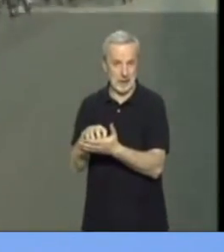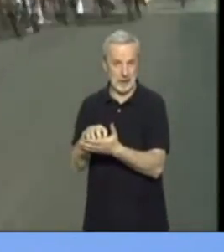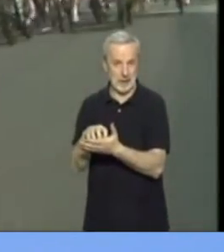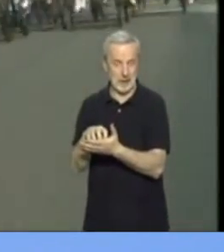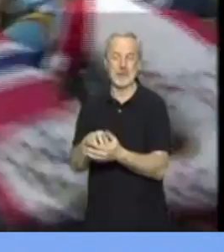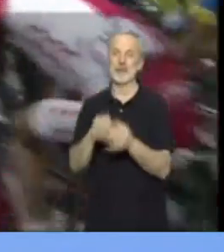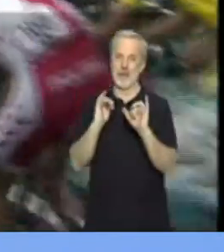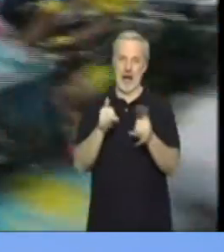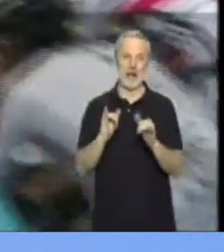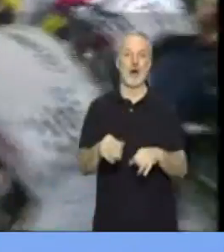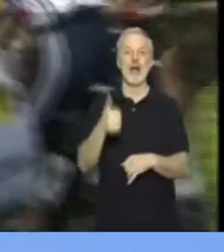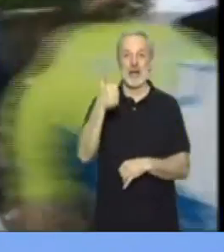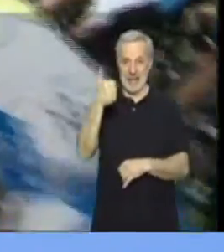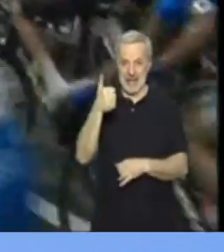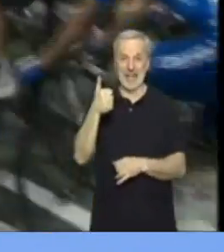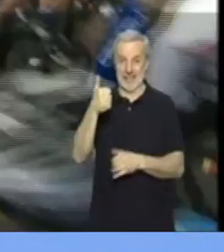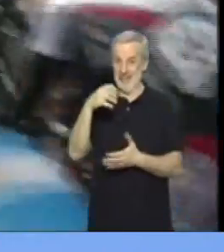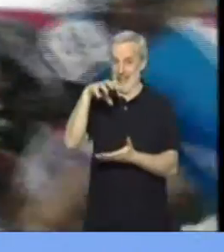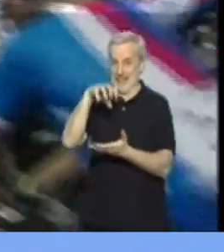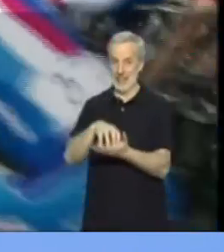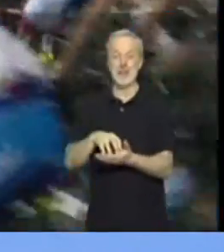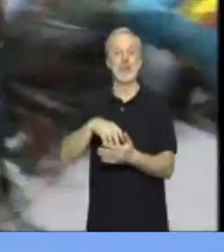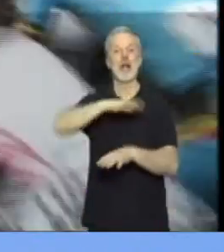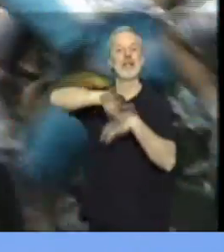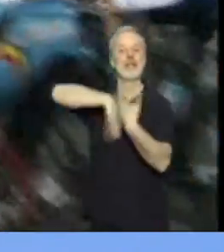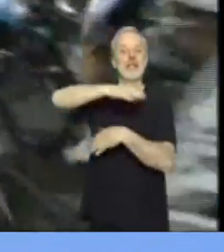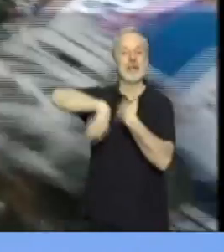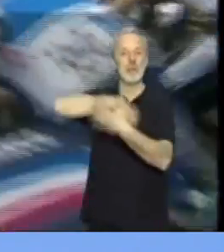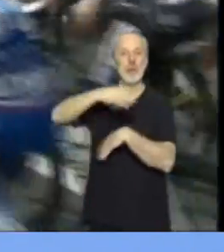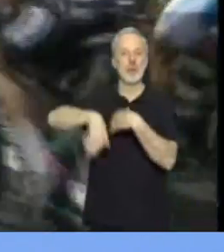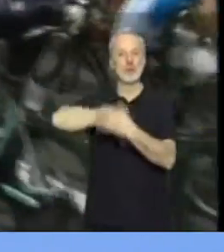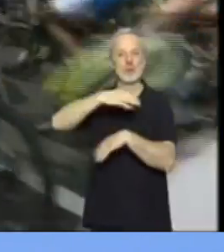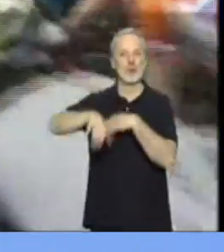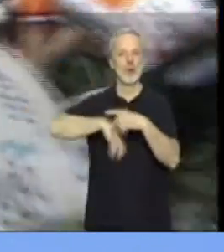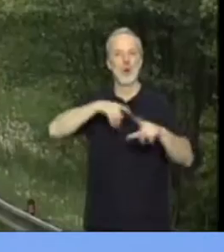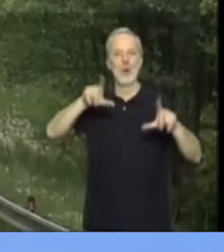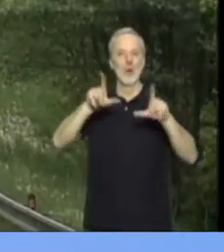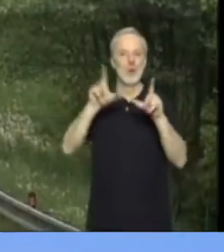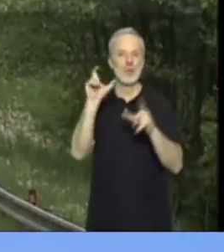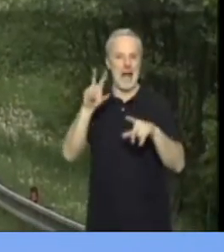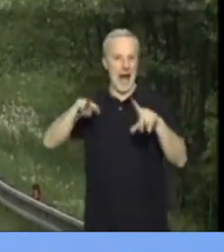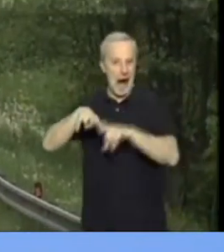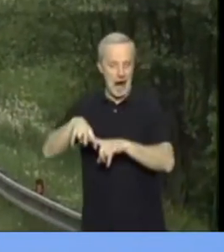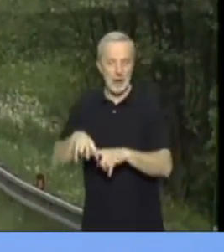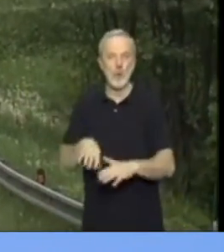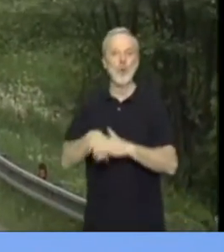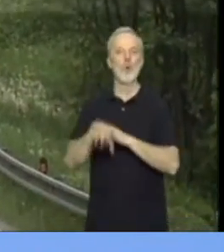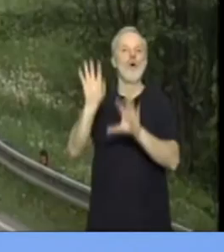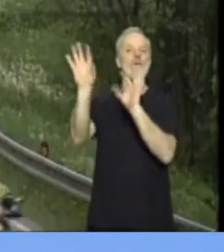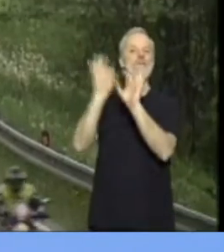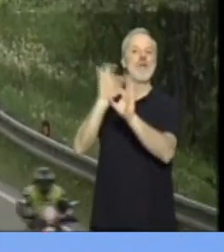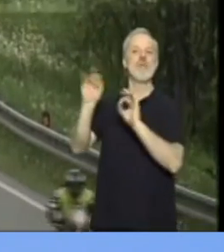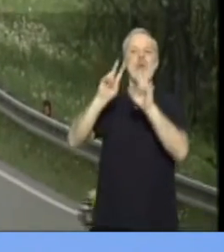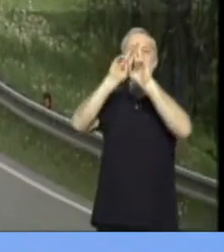tenhle závod. Přesně tak, jeden z týmů přihlášených je Mixed Team UCI, jde o výběr